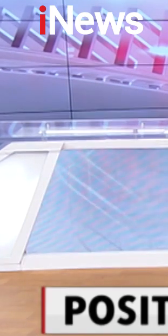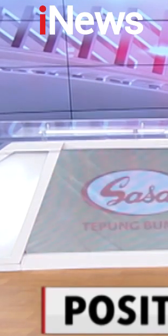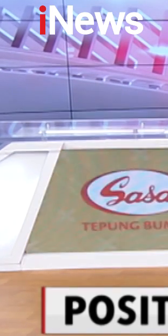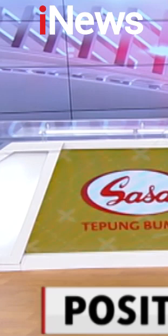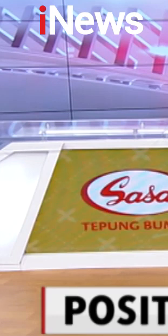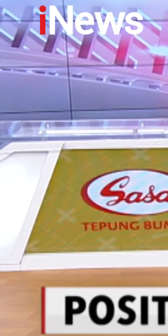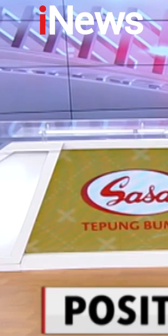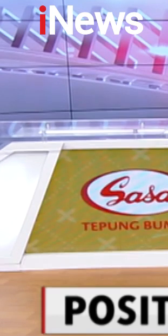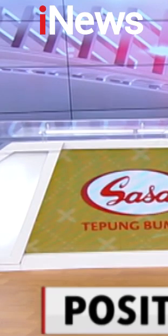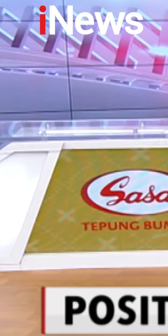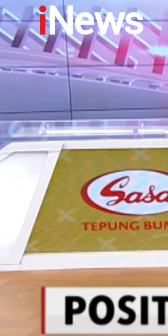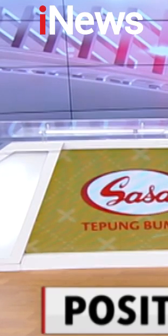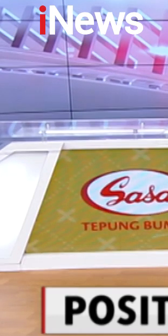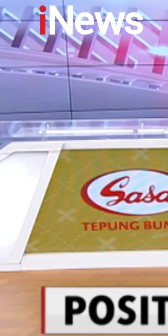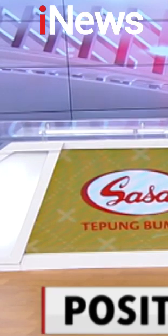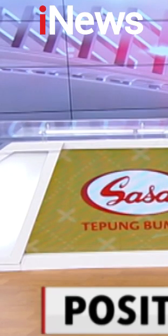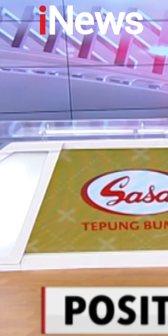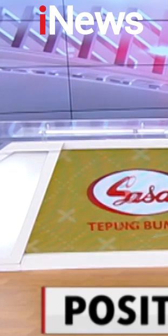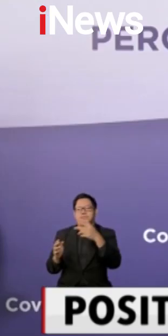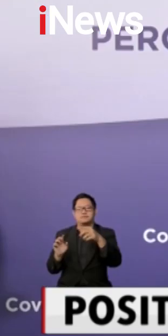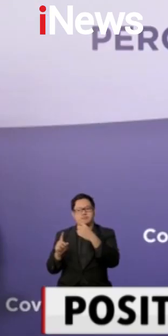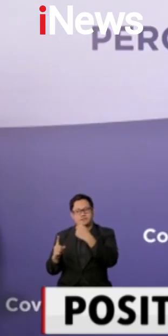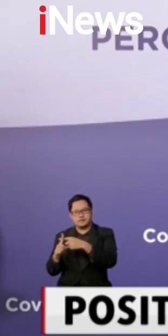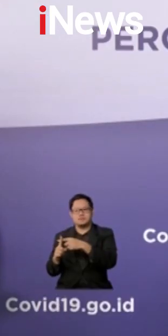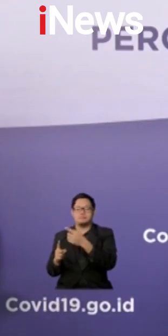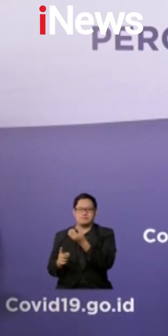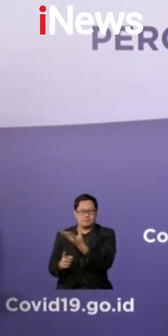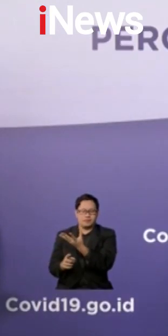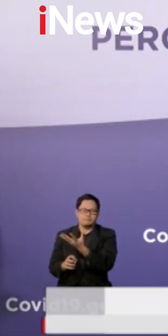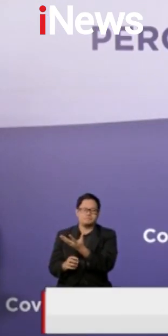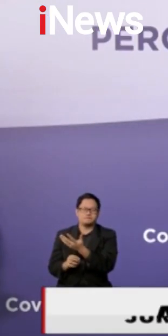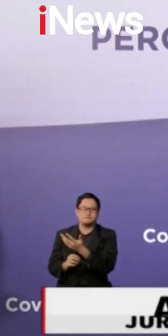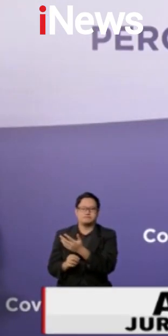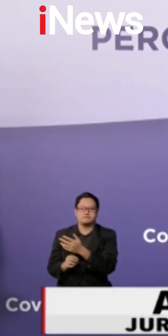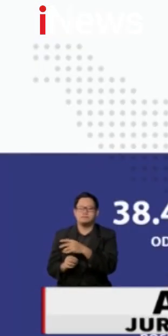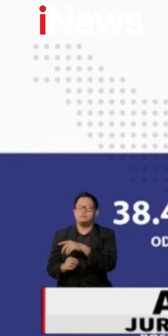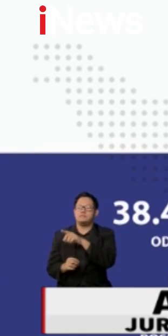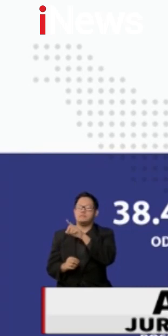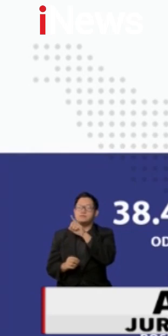68000 79 pasien untuk hari ini sebanyak